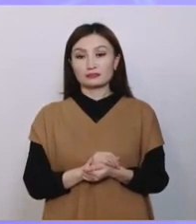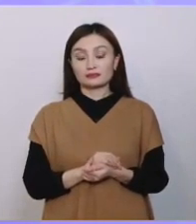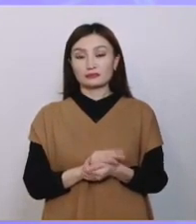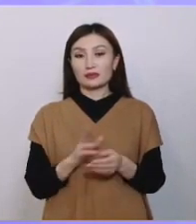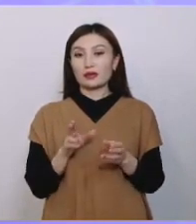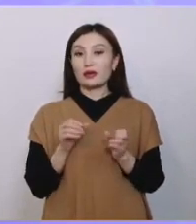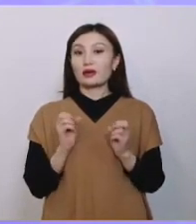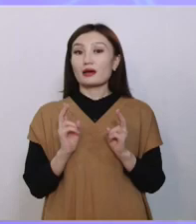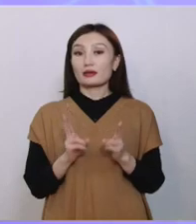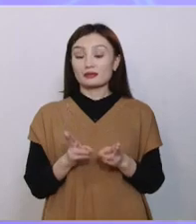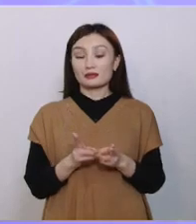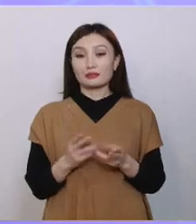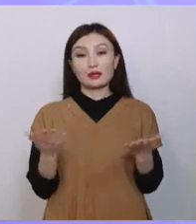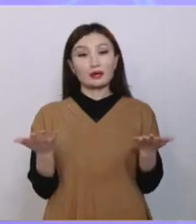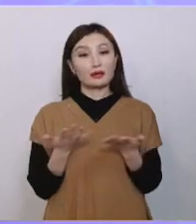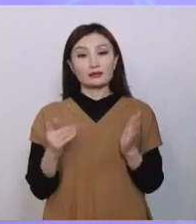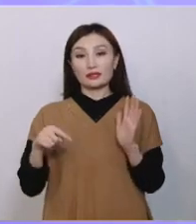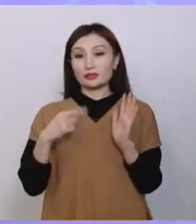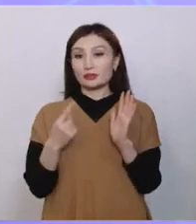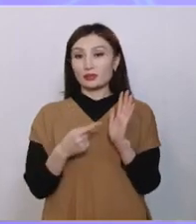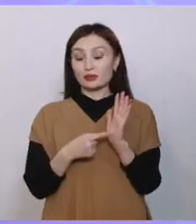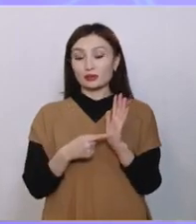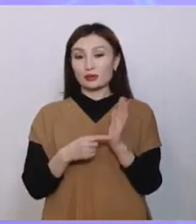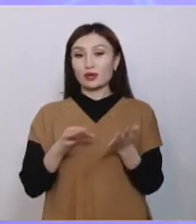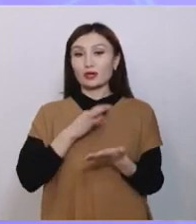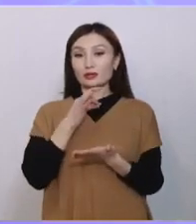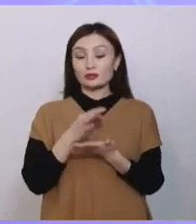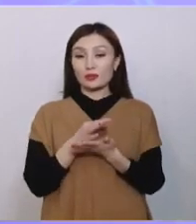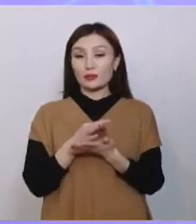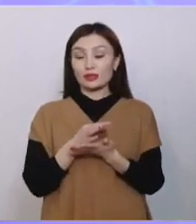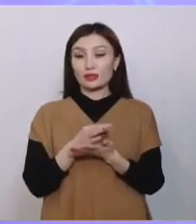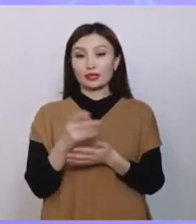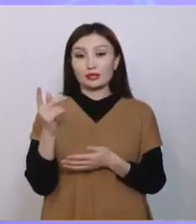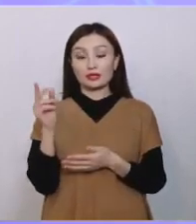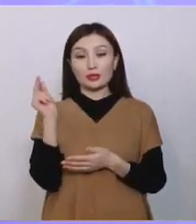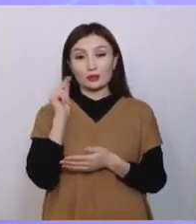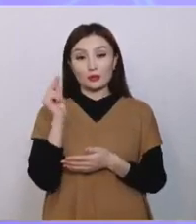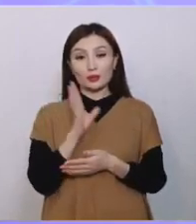Қан тип, қандай деген сұрауларға жауап бергенде үйрендік.